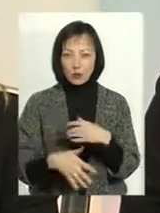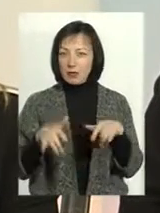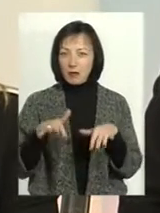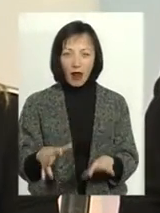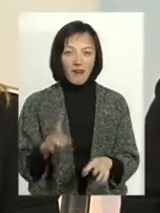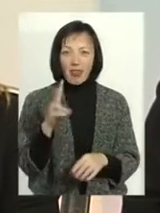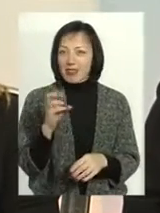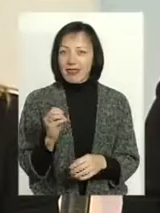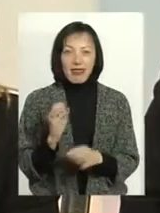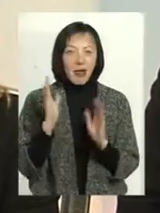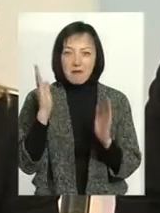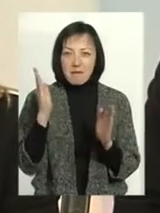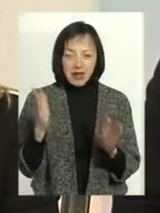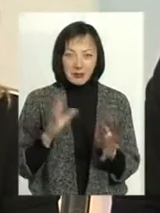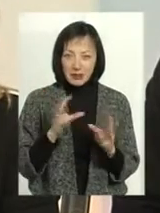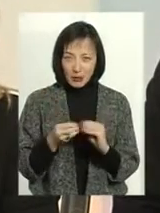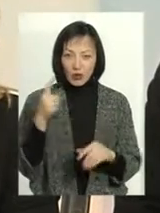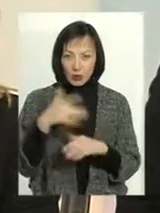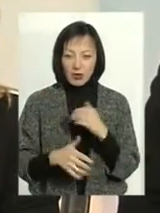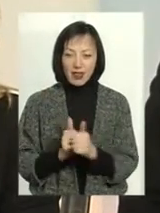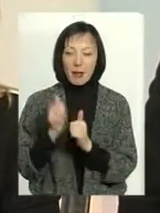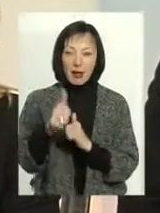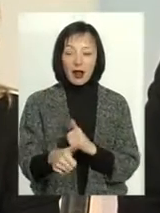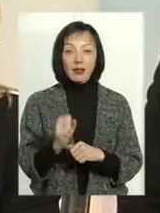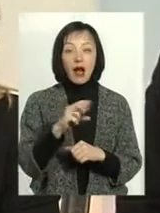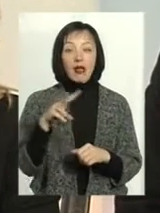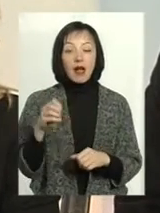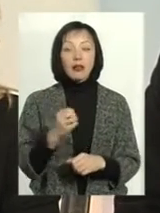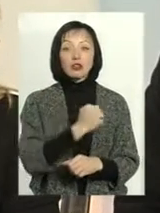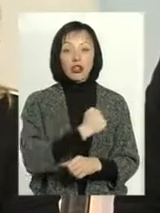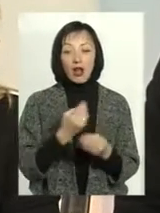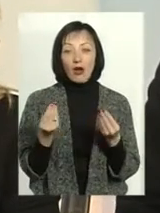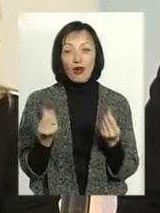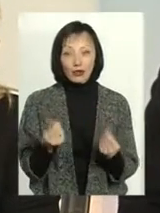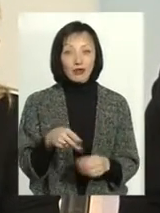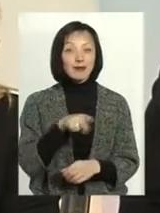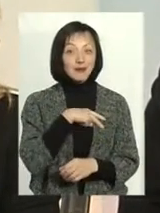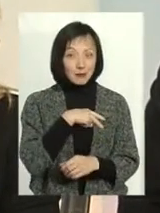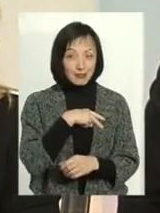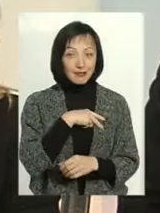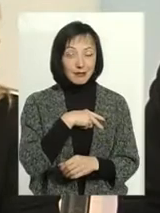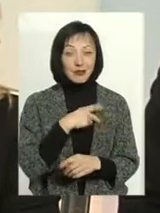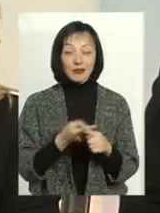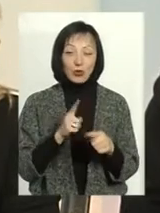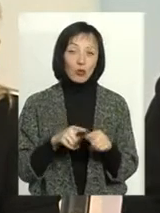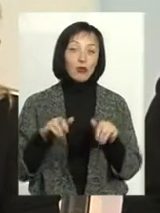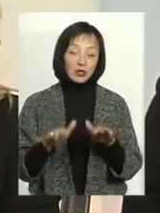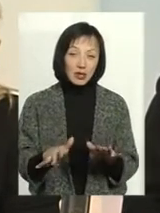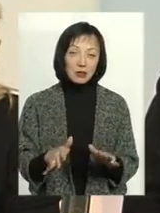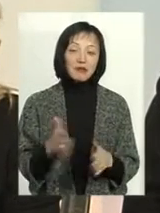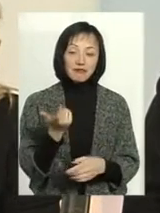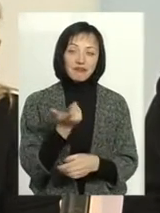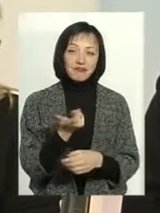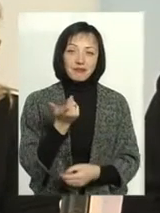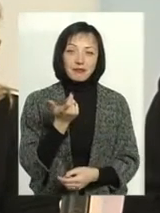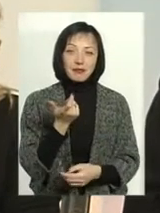не перспективна. І він це розуміє наперед. Але, на жаль, грошовий складовий цього процесу має перевагу,